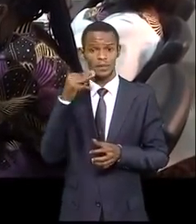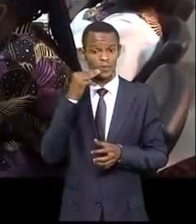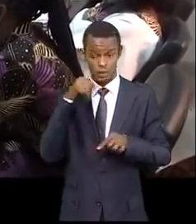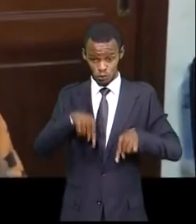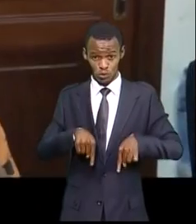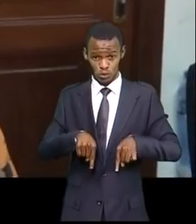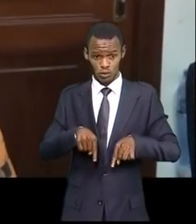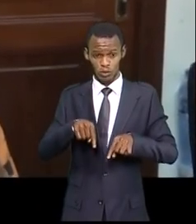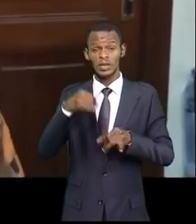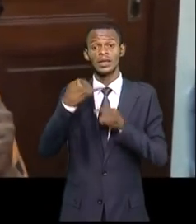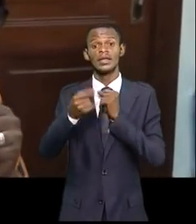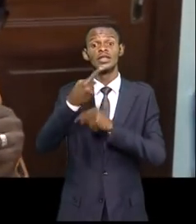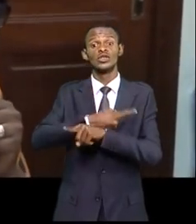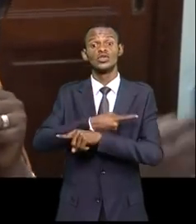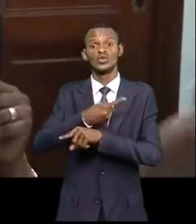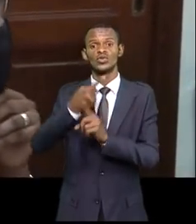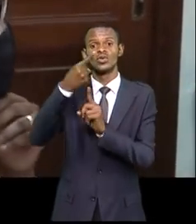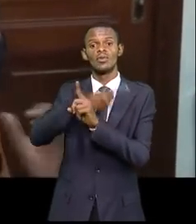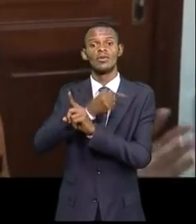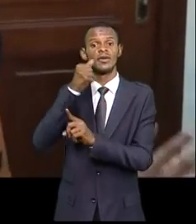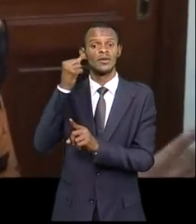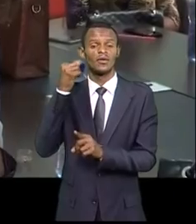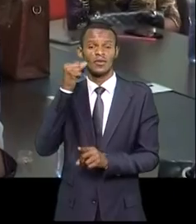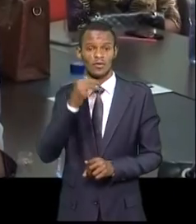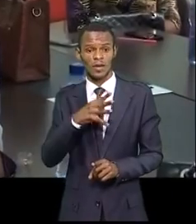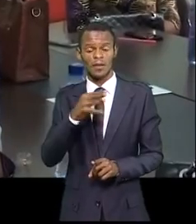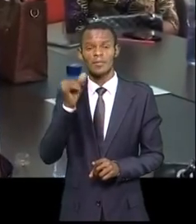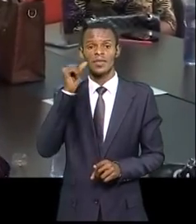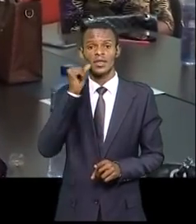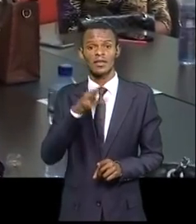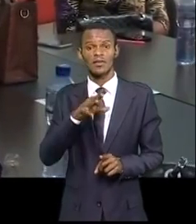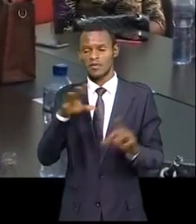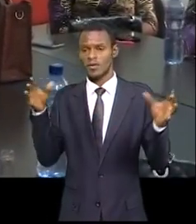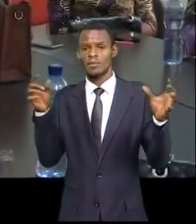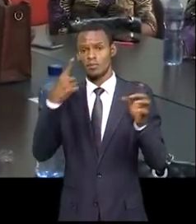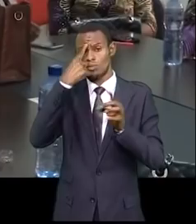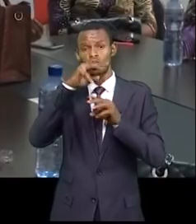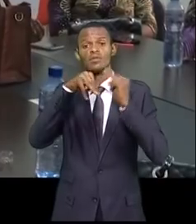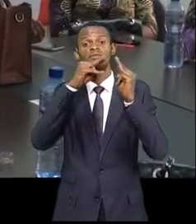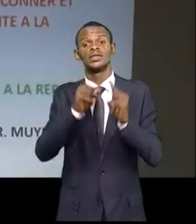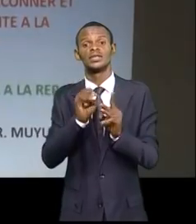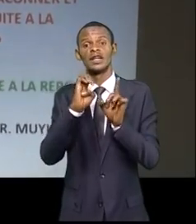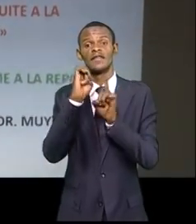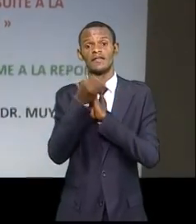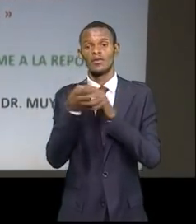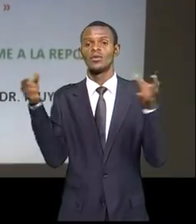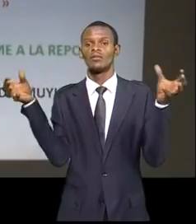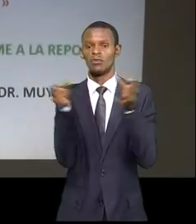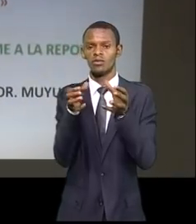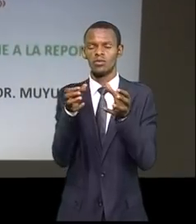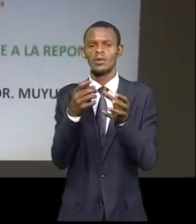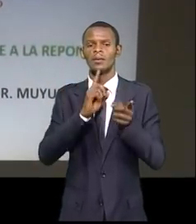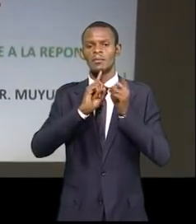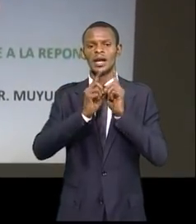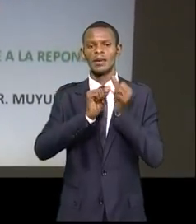de l' agence congolaise de l'environnement ont tenu une conférence débat autour du thème choisi cette année leadership féminin pour un